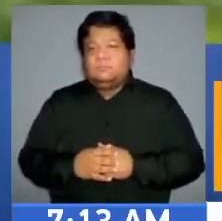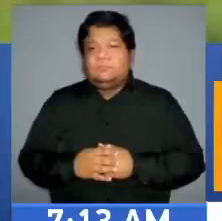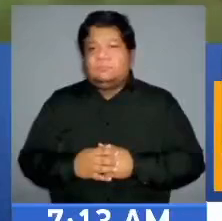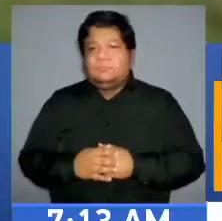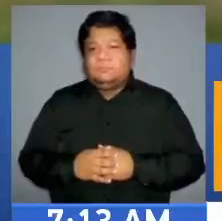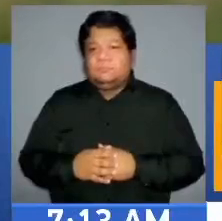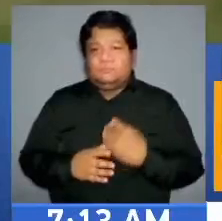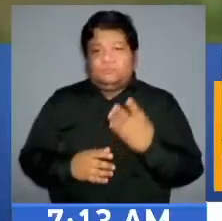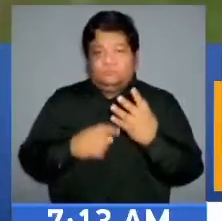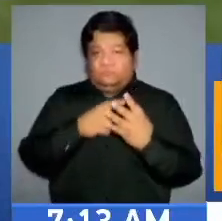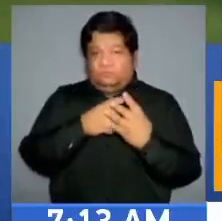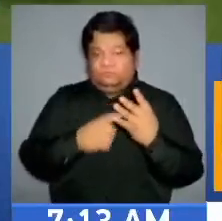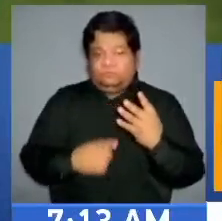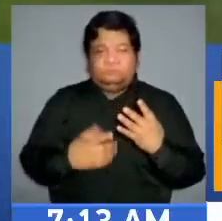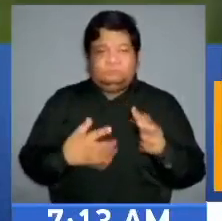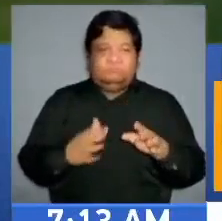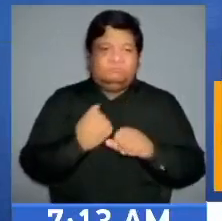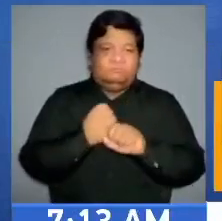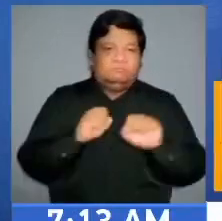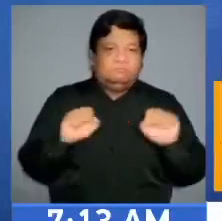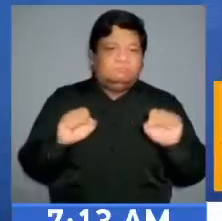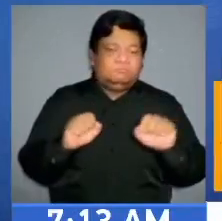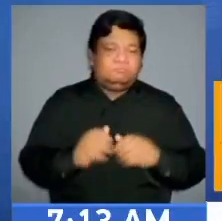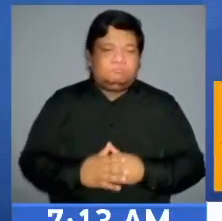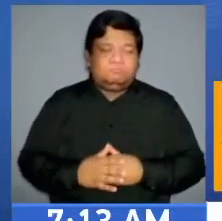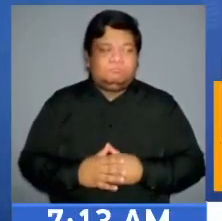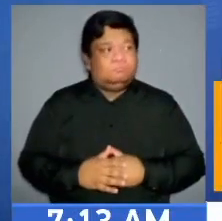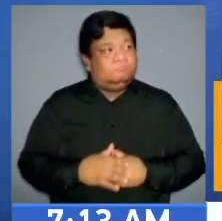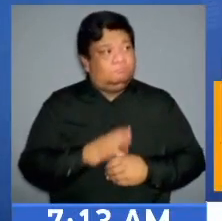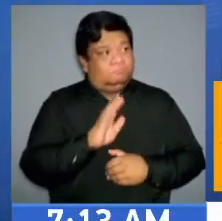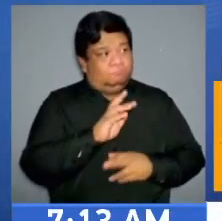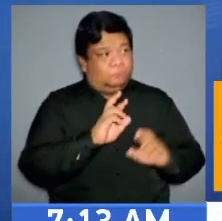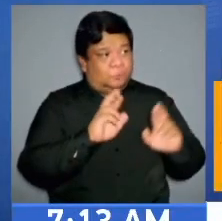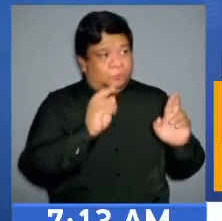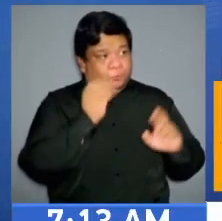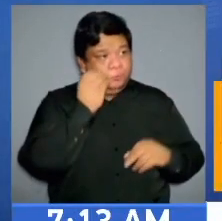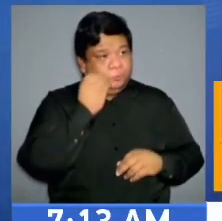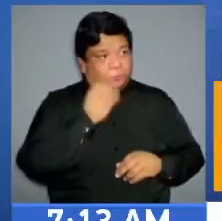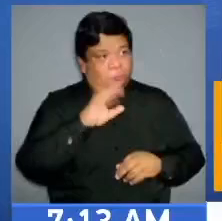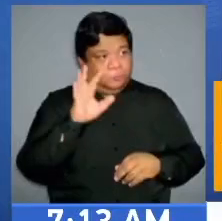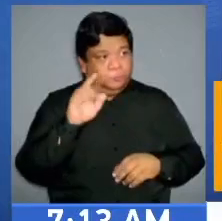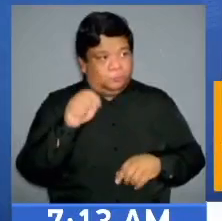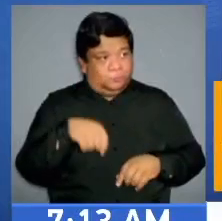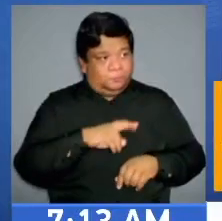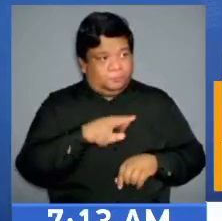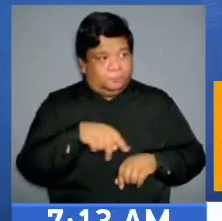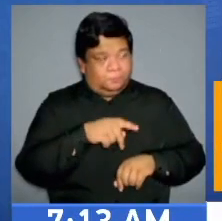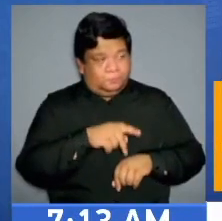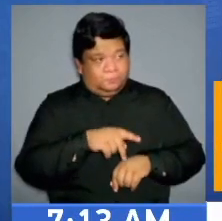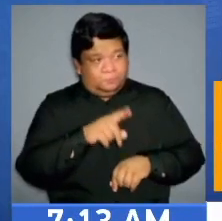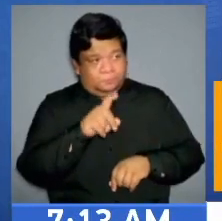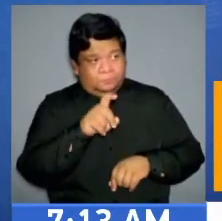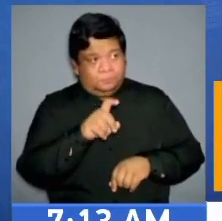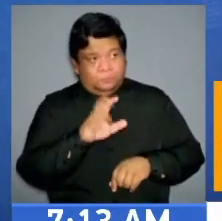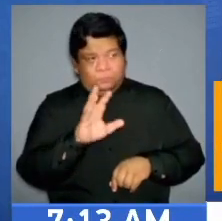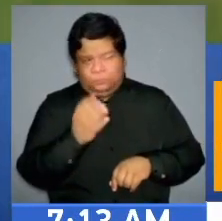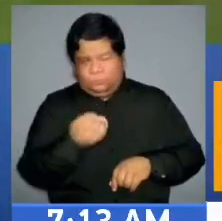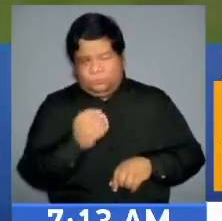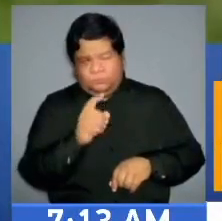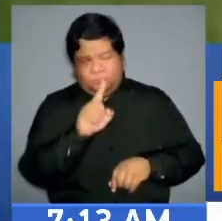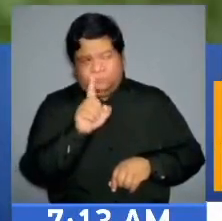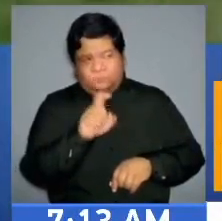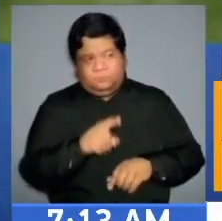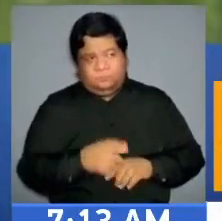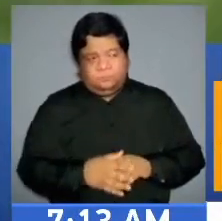kalagayan. Ano pa, pauwi na ba sila sa dito po sa Pilipinas? At kung sakali, kailan po yon, Yusek? Apat